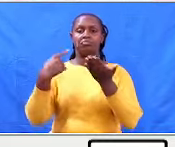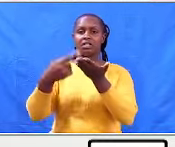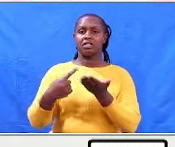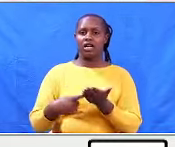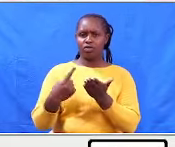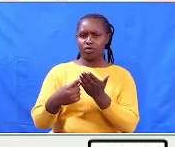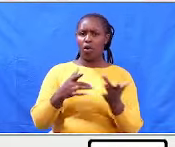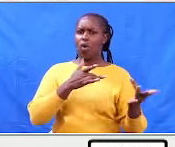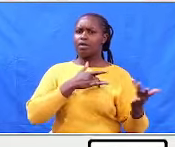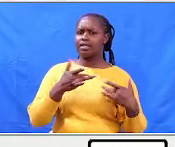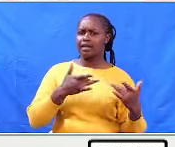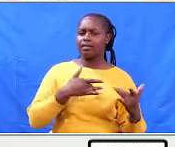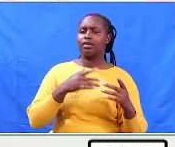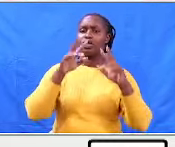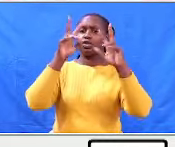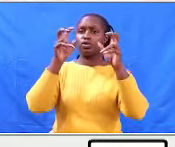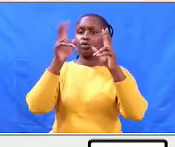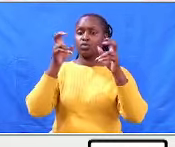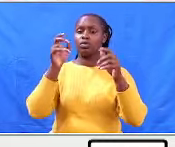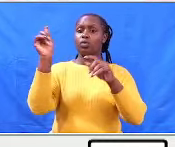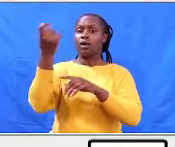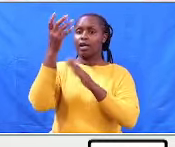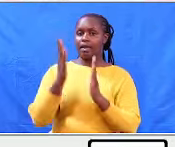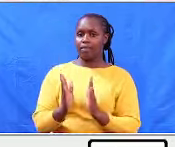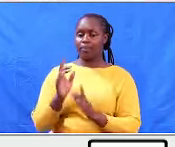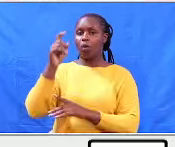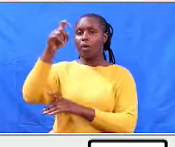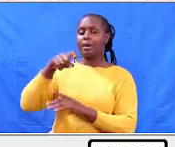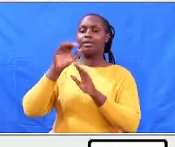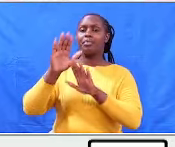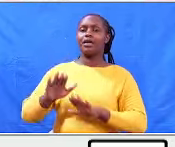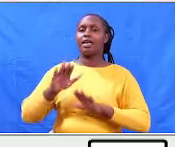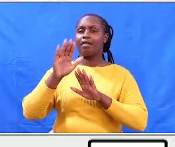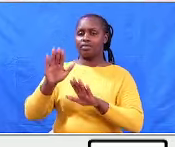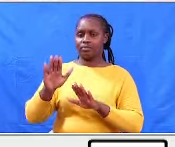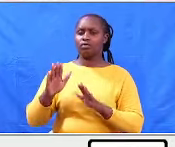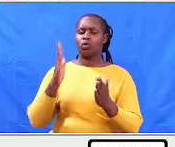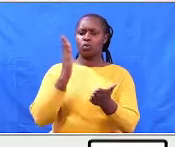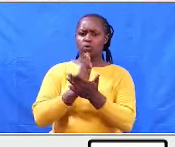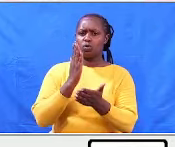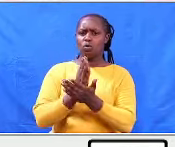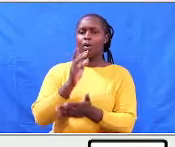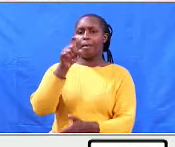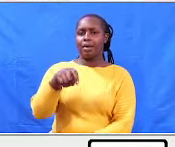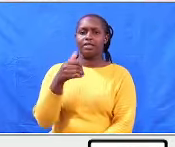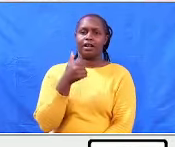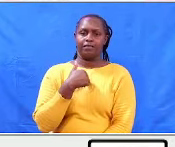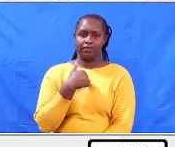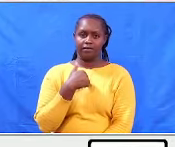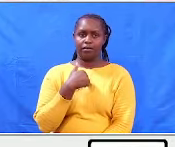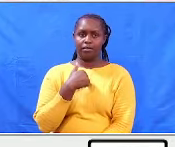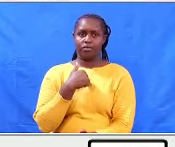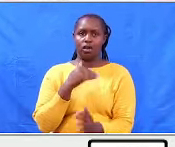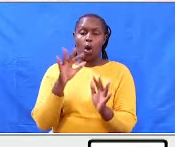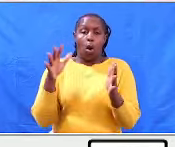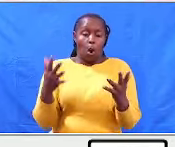to the people of Kenya, we must be careful to be factual, lest we